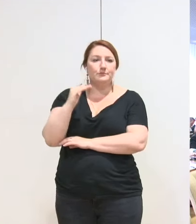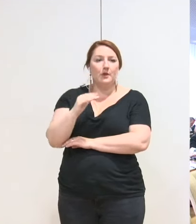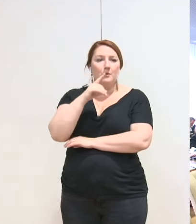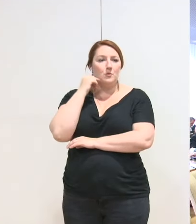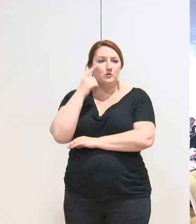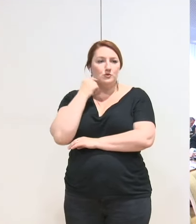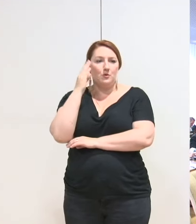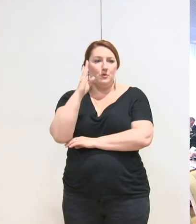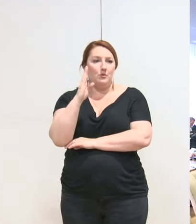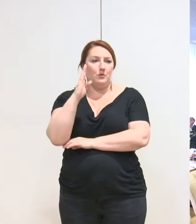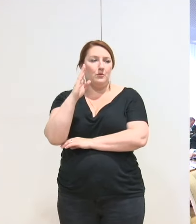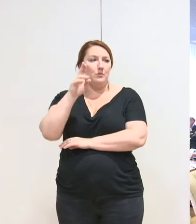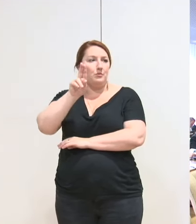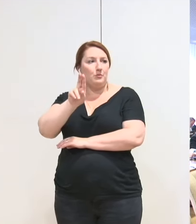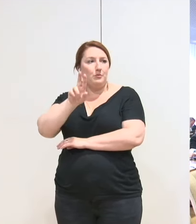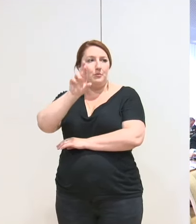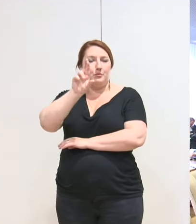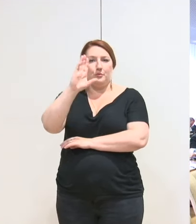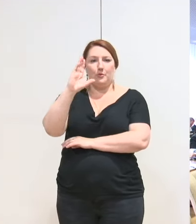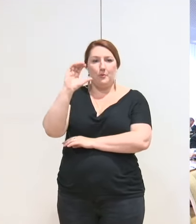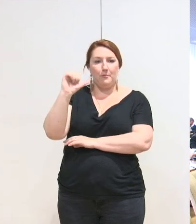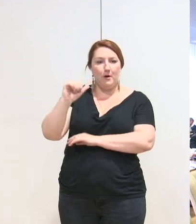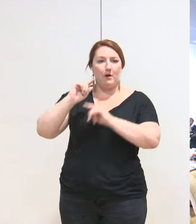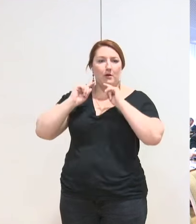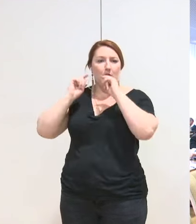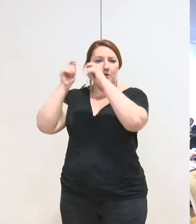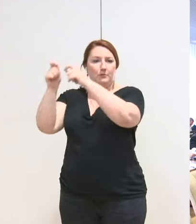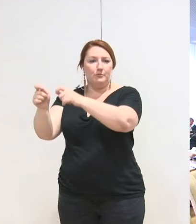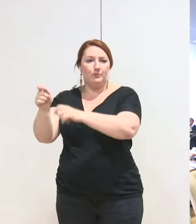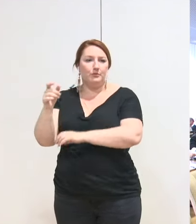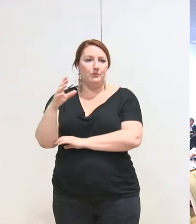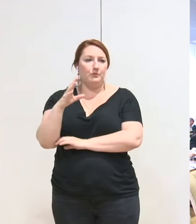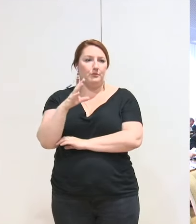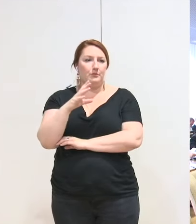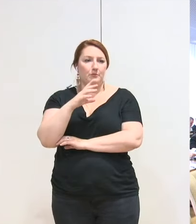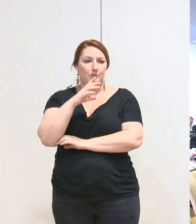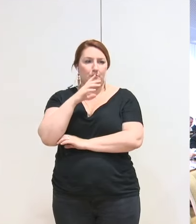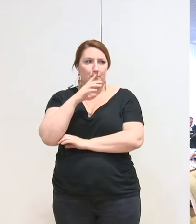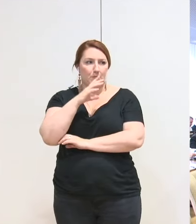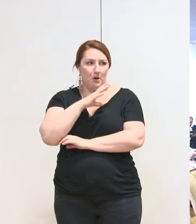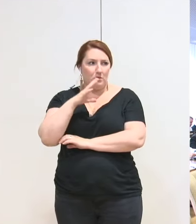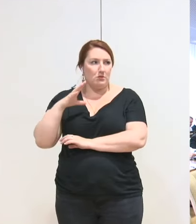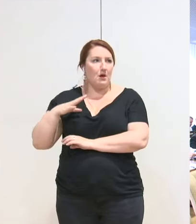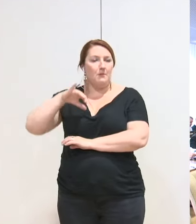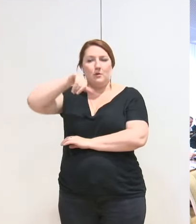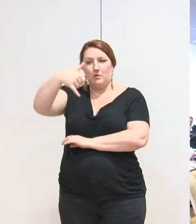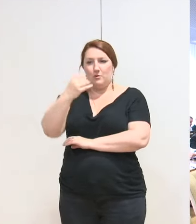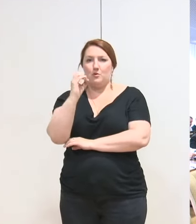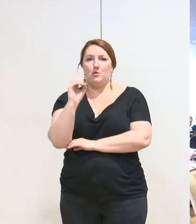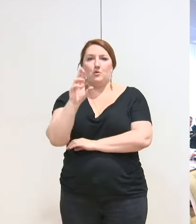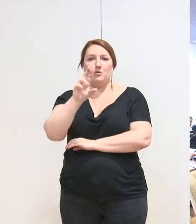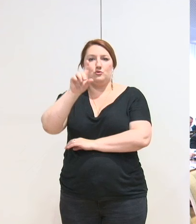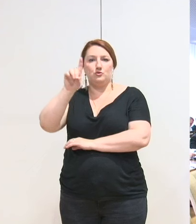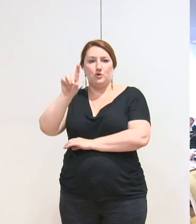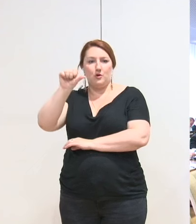soirée gu tcher Sonia Yassia Anou